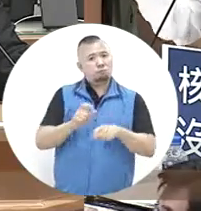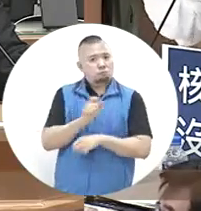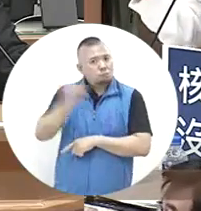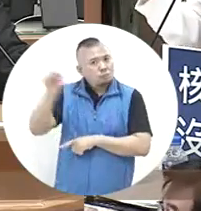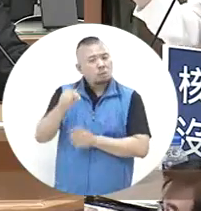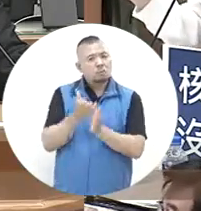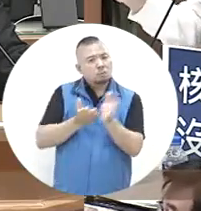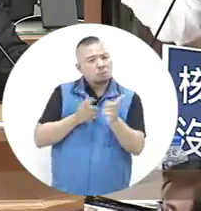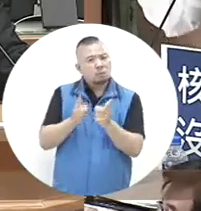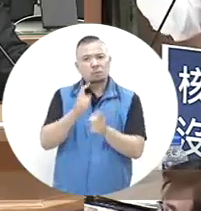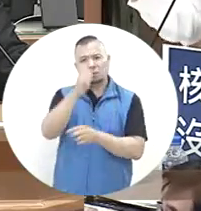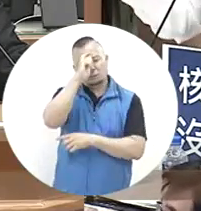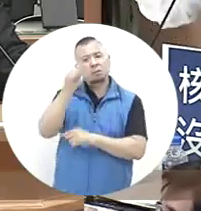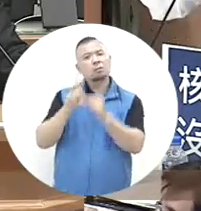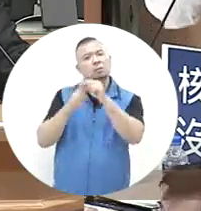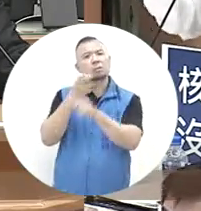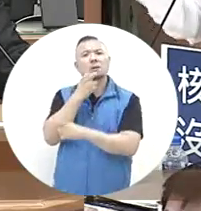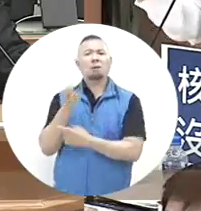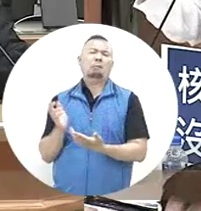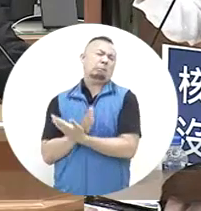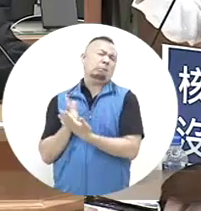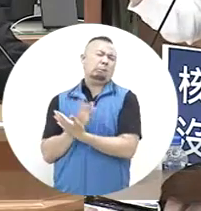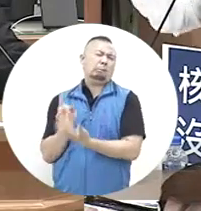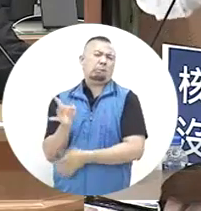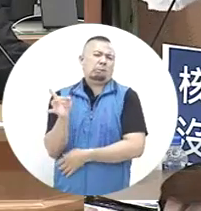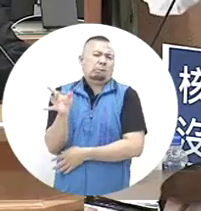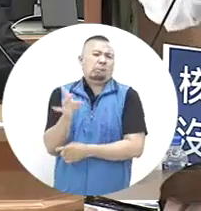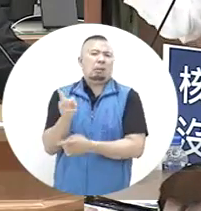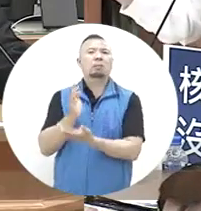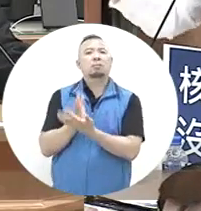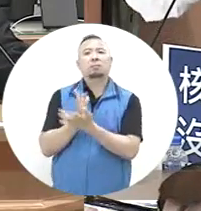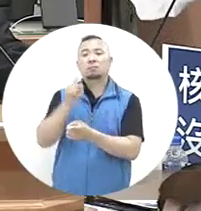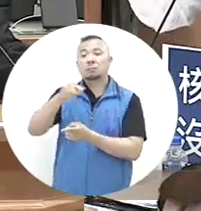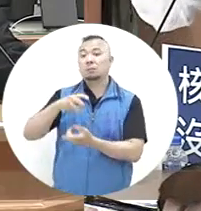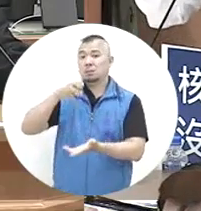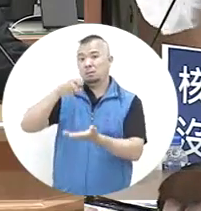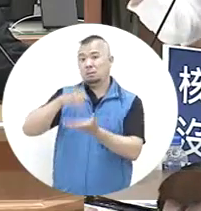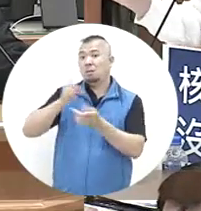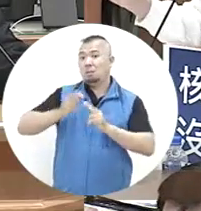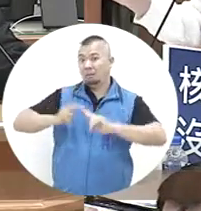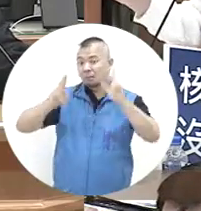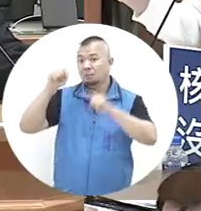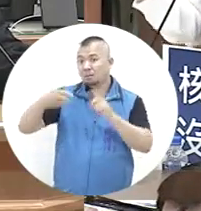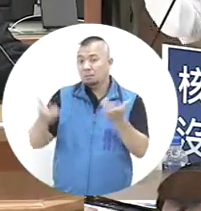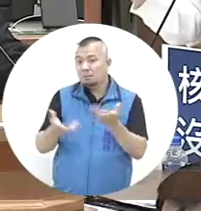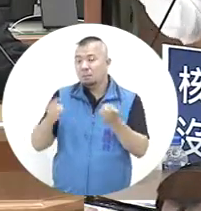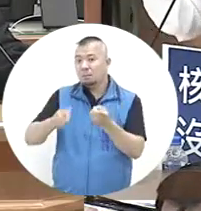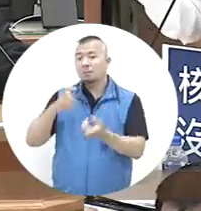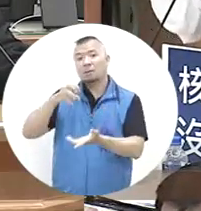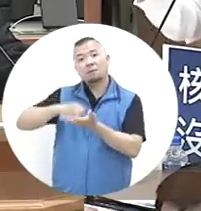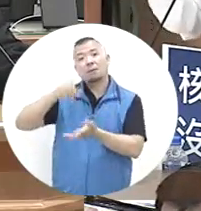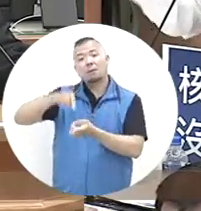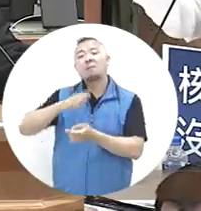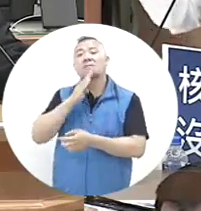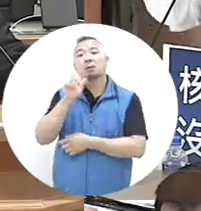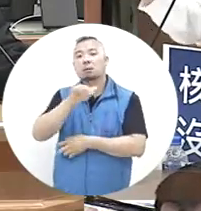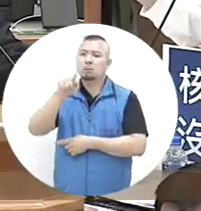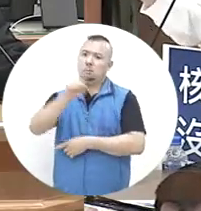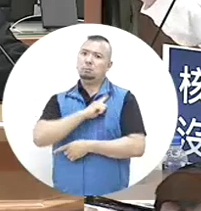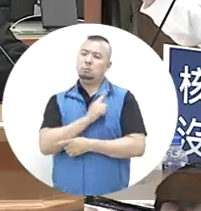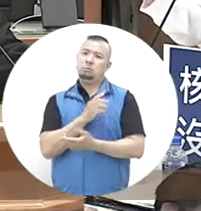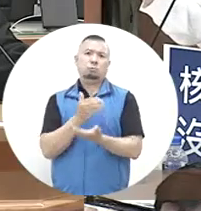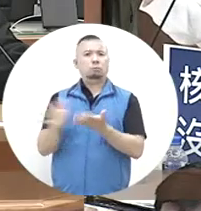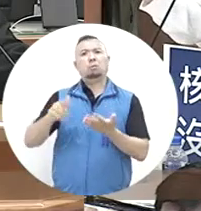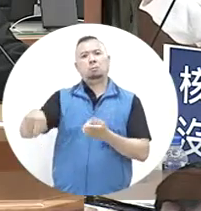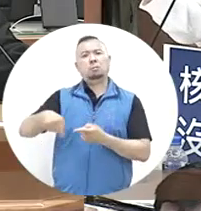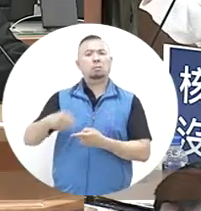不要批评中央。而且核电这件事情会产生核废料，你也没有办法解决。所以在你说支持核电的